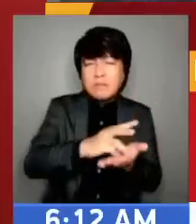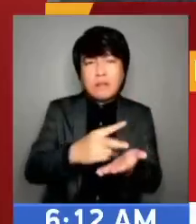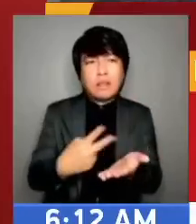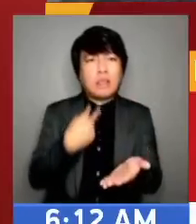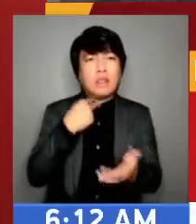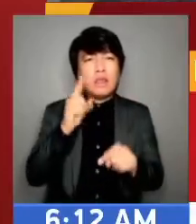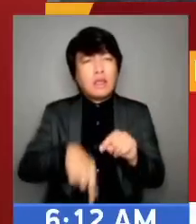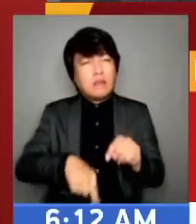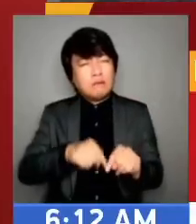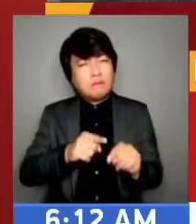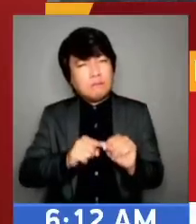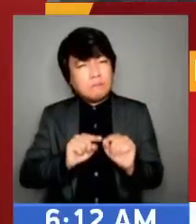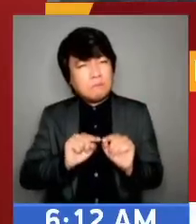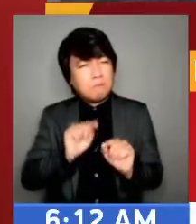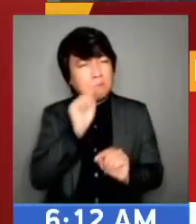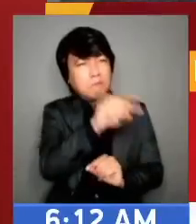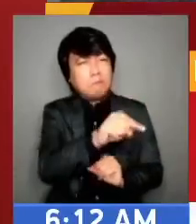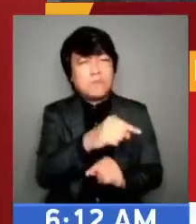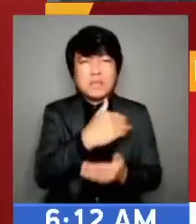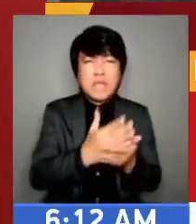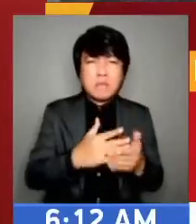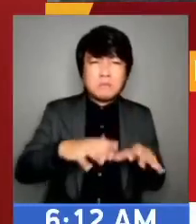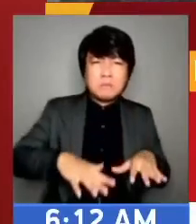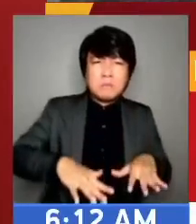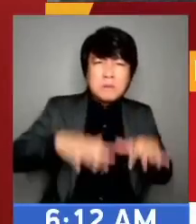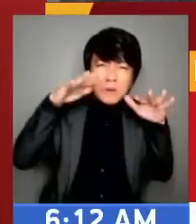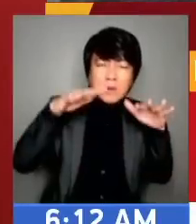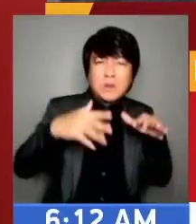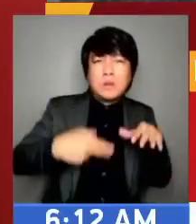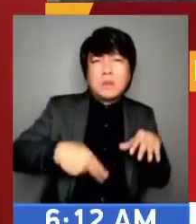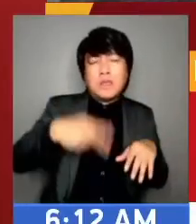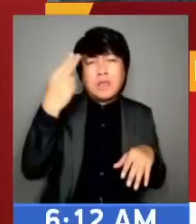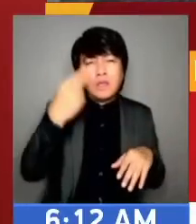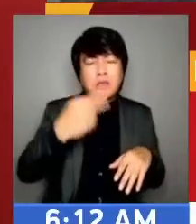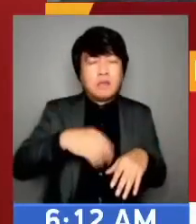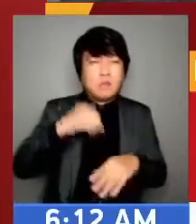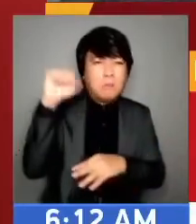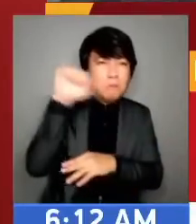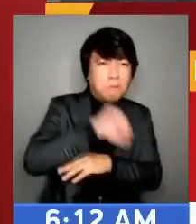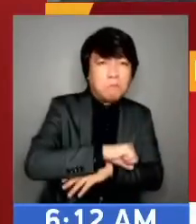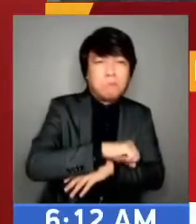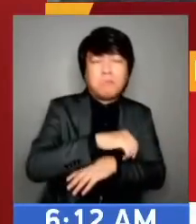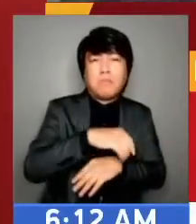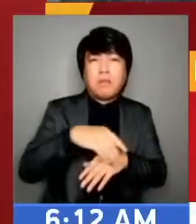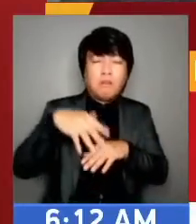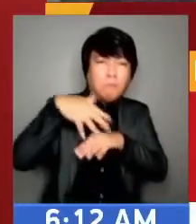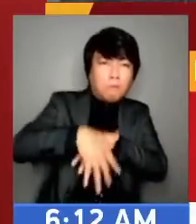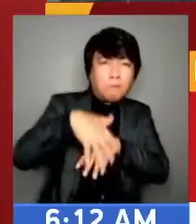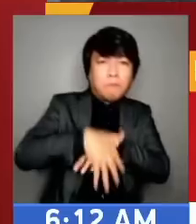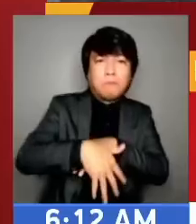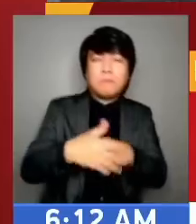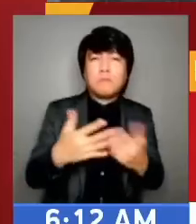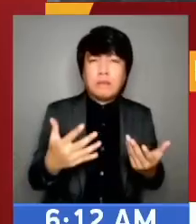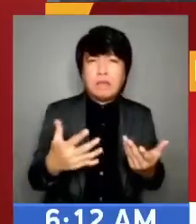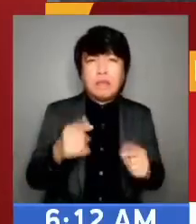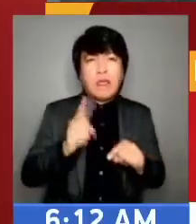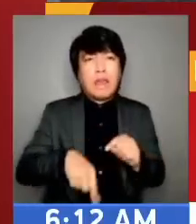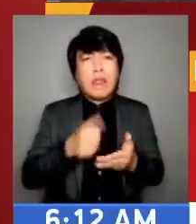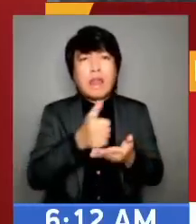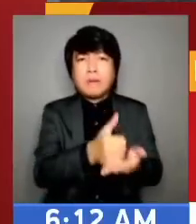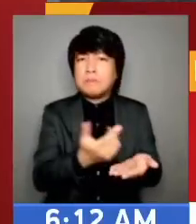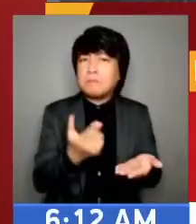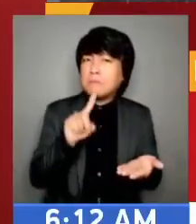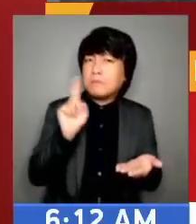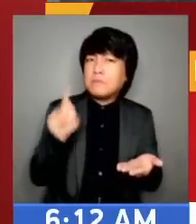ang tubig, may bumagsak na mga poste, may mga landslide, may mga ganong sitwasyon pa ba tayo? Well, kung may